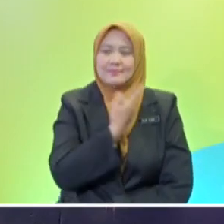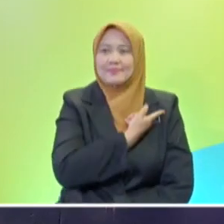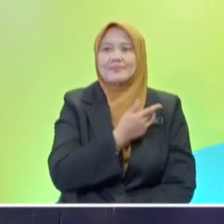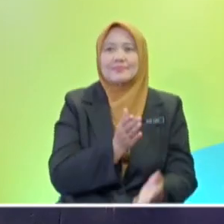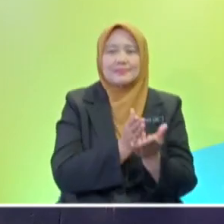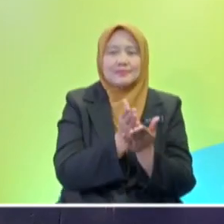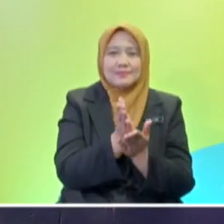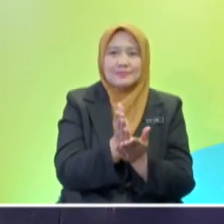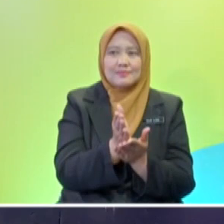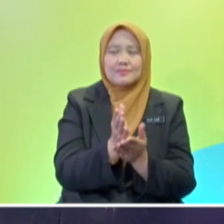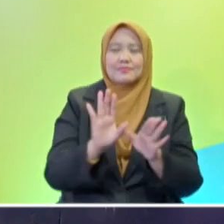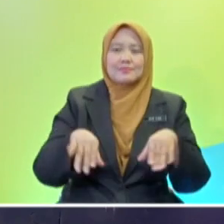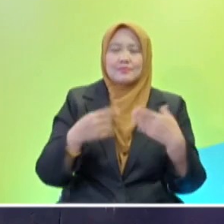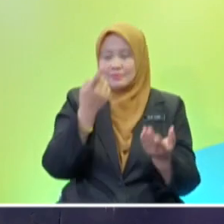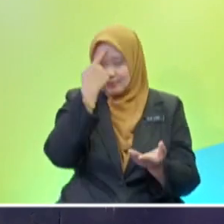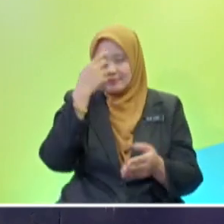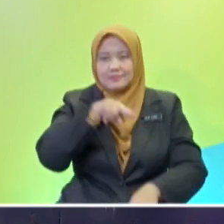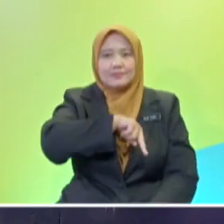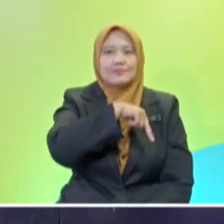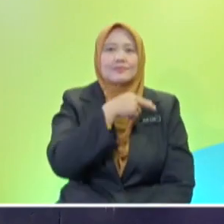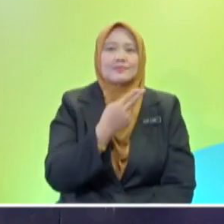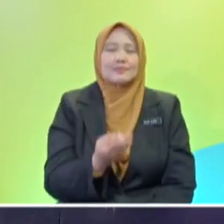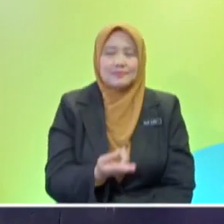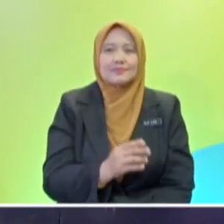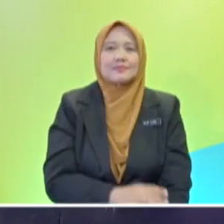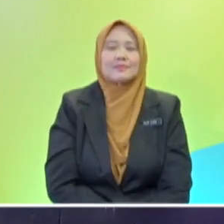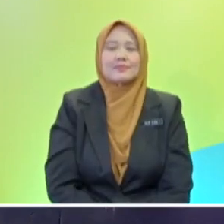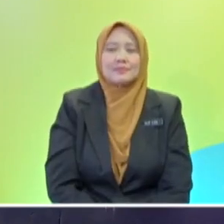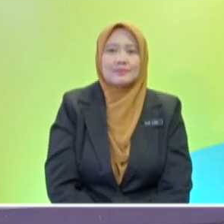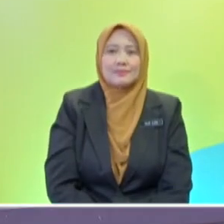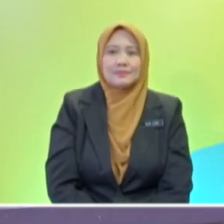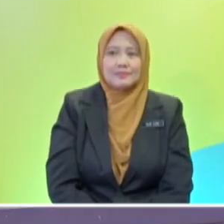menghasilkan produk kita pada hari ini yaitu serbaguna